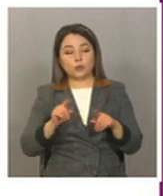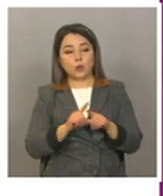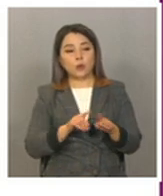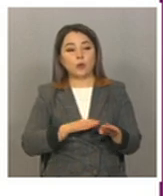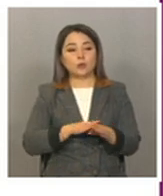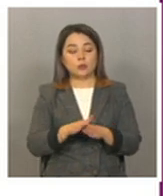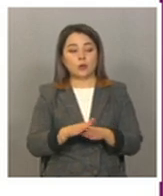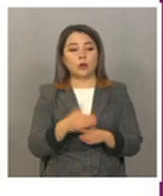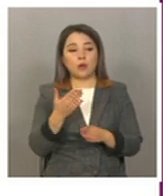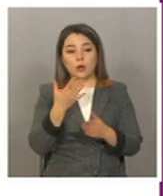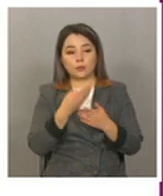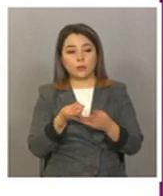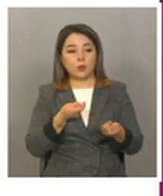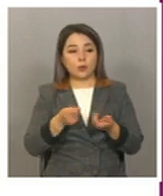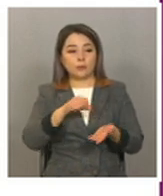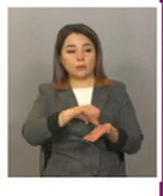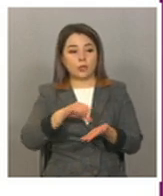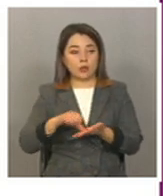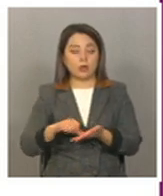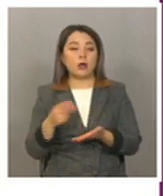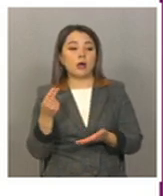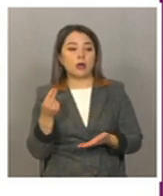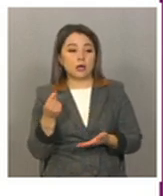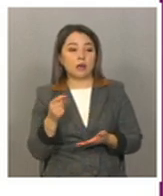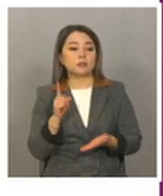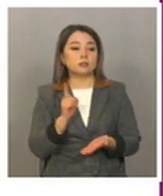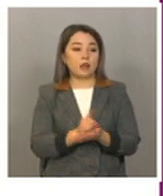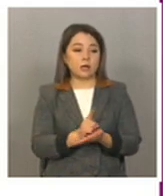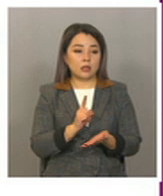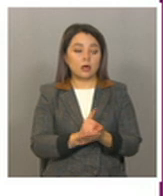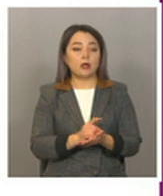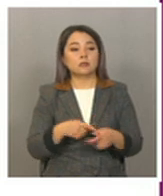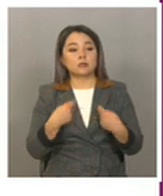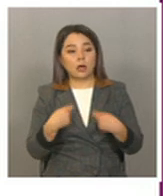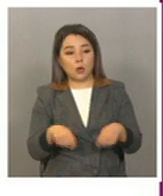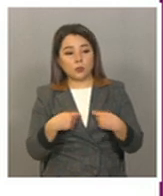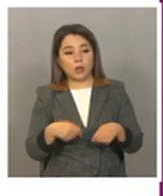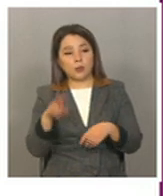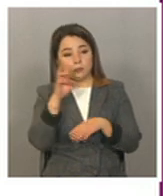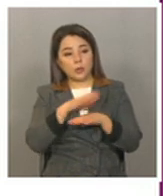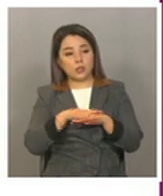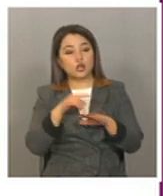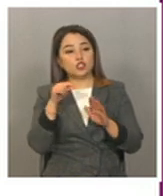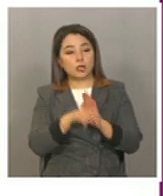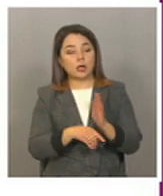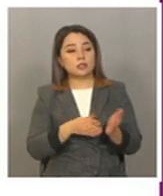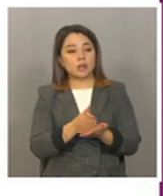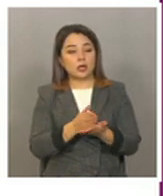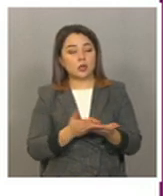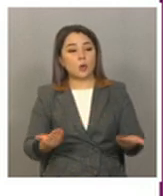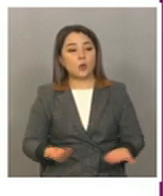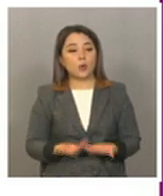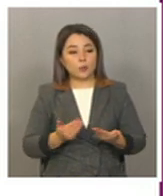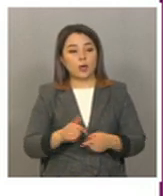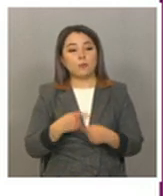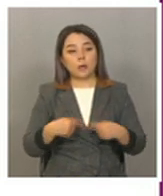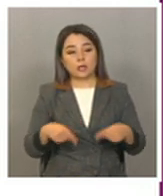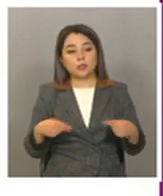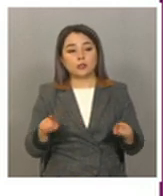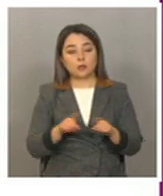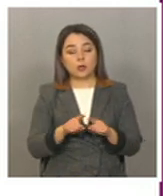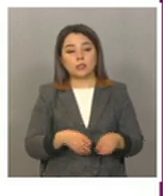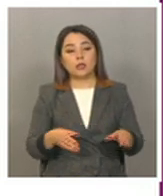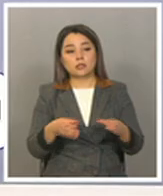атқарушы билік, яғни қаржы, салық, сауда және мемлекеттің ішкі саяси өмірінің басқа да